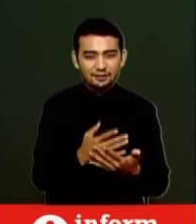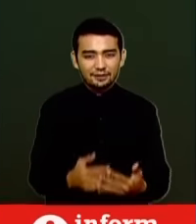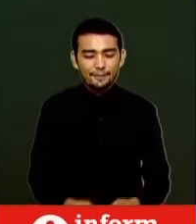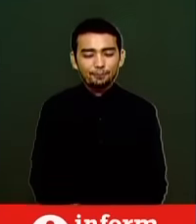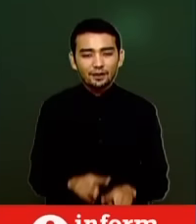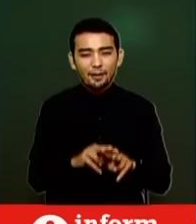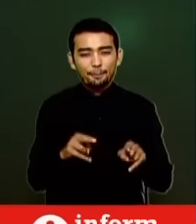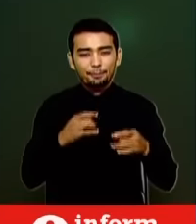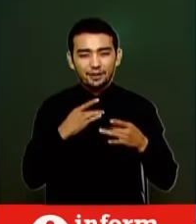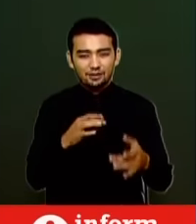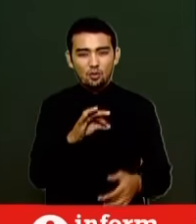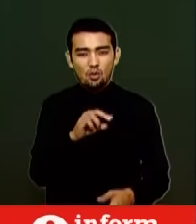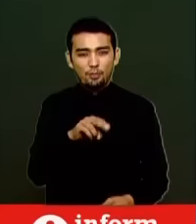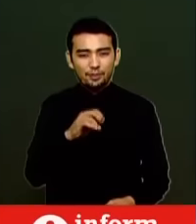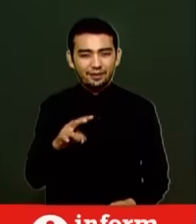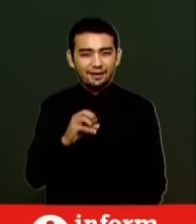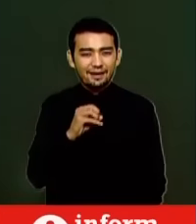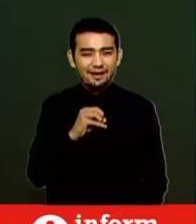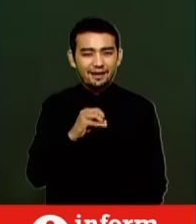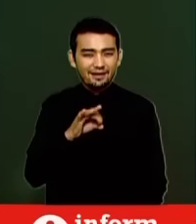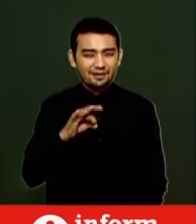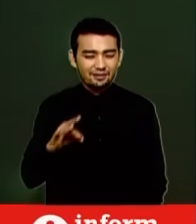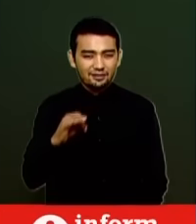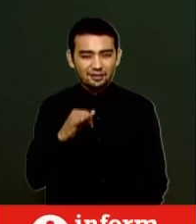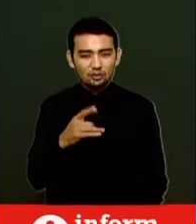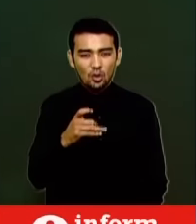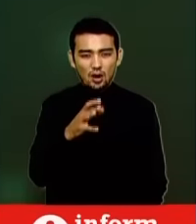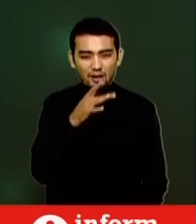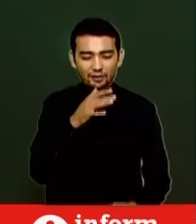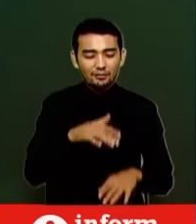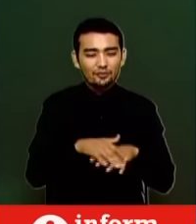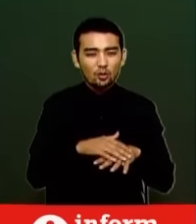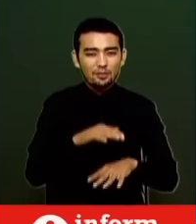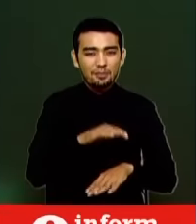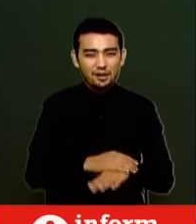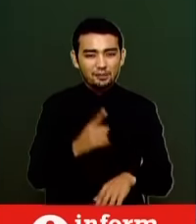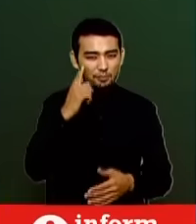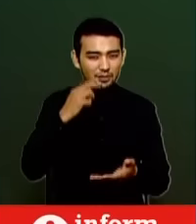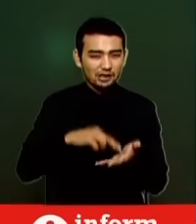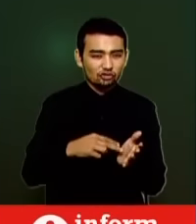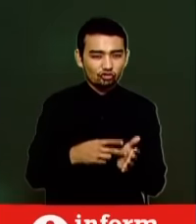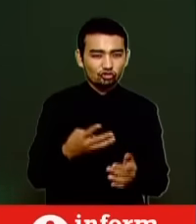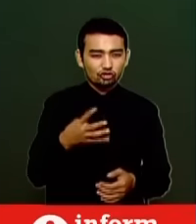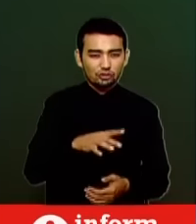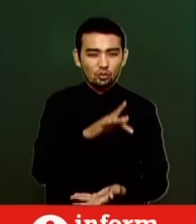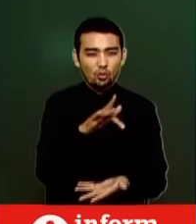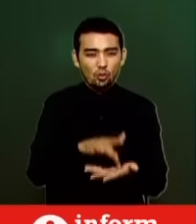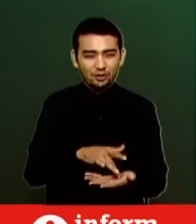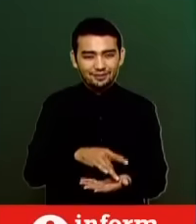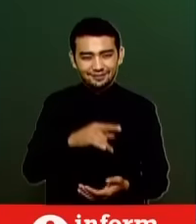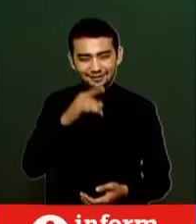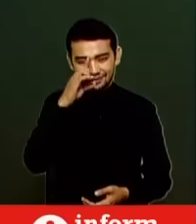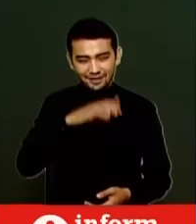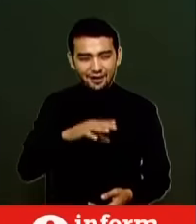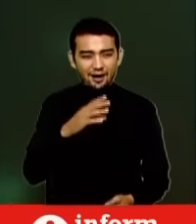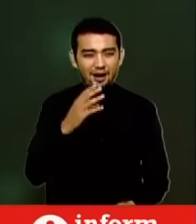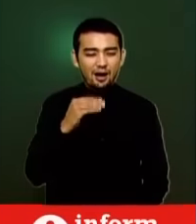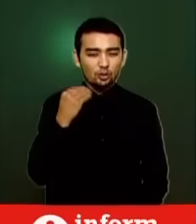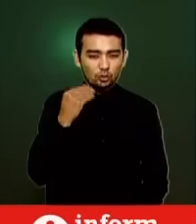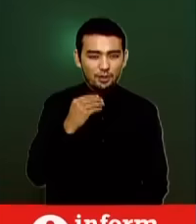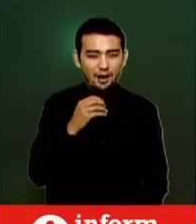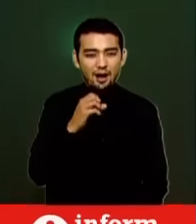в формате Open Air под эгидой празднования столетия «Халык» были запланированы в 4 городах страны. В Актобе и Алматы